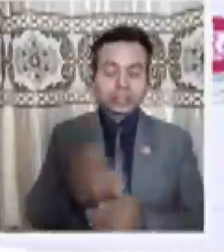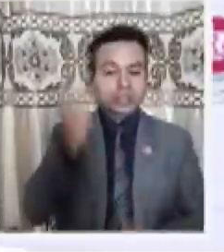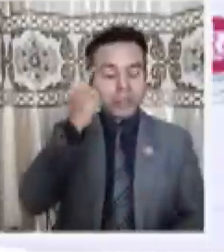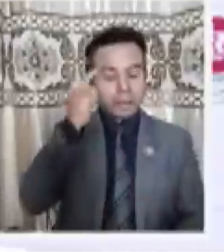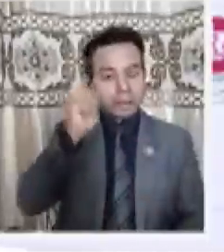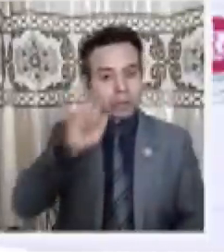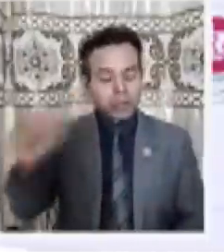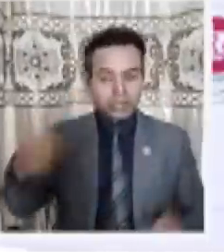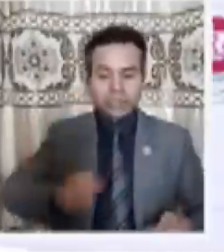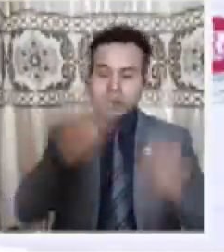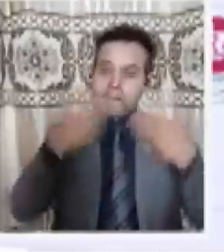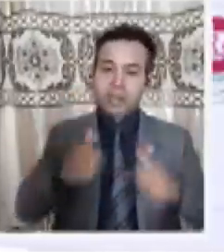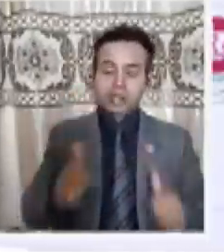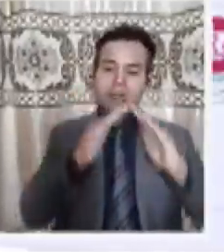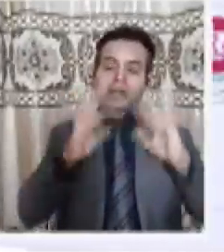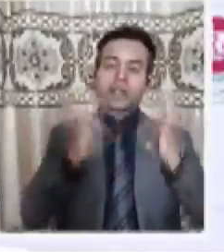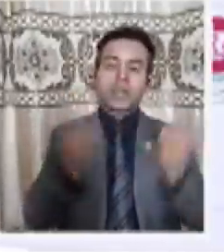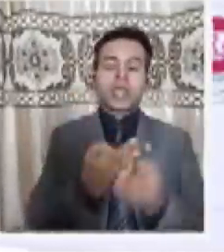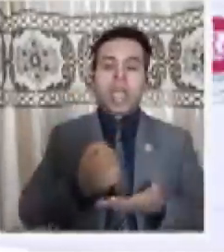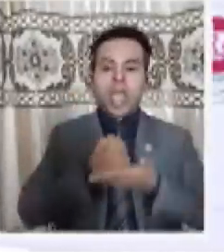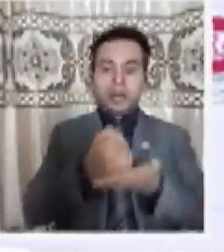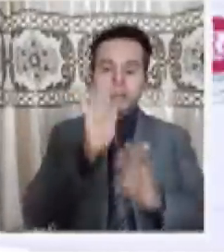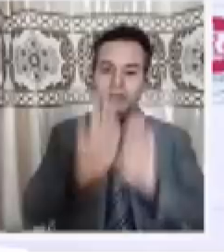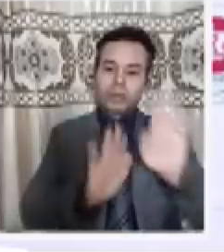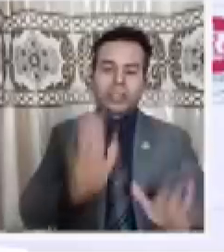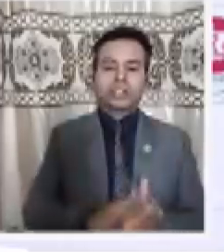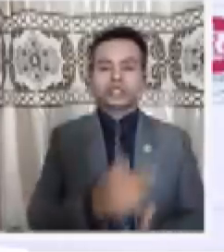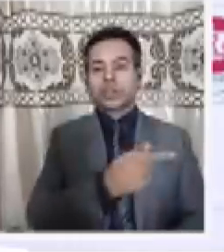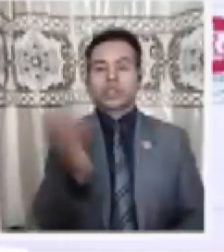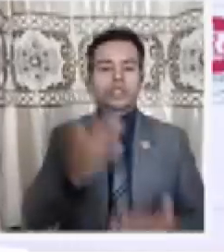পরিবারের সকল সদস্যকে সুস্থ রাখুন। সবাইকে অনেক অনেক ধন্যবাদ। আসসালামু আলাইকুম।